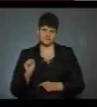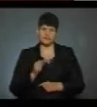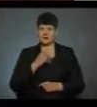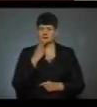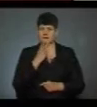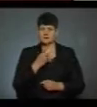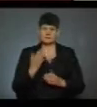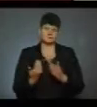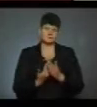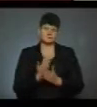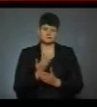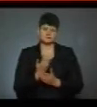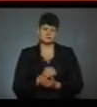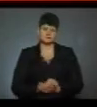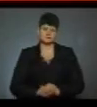у випуску.